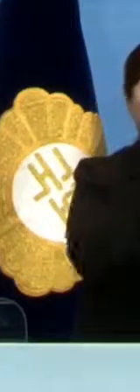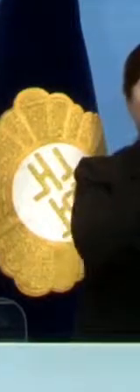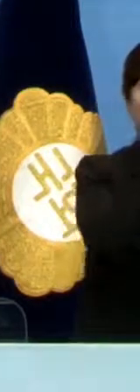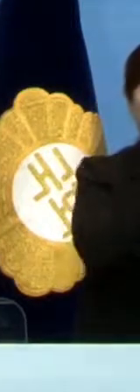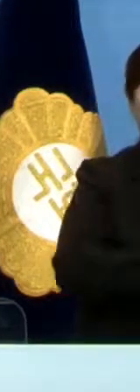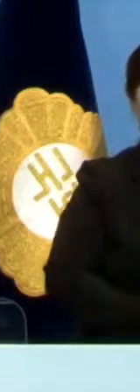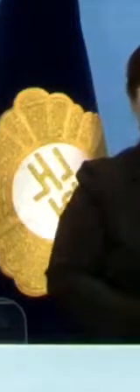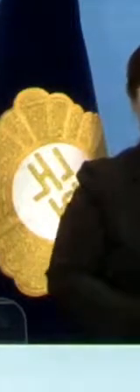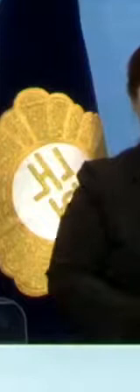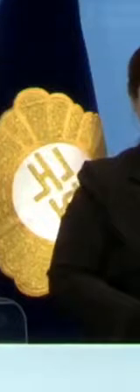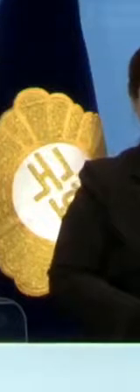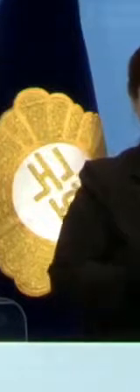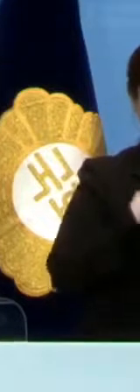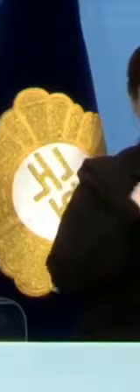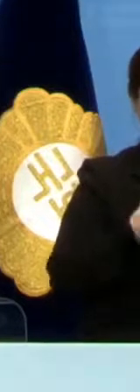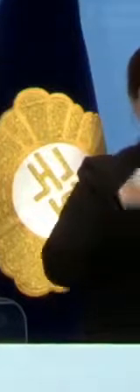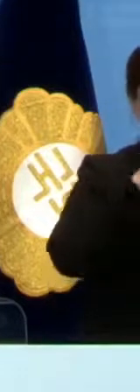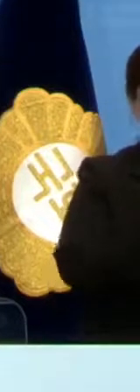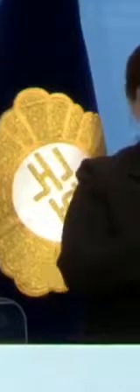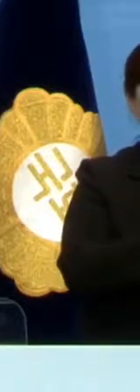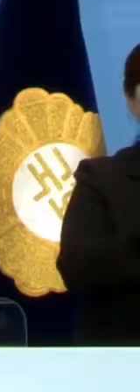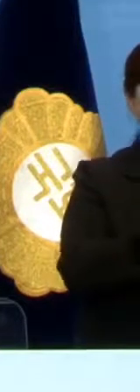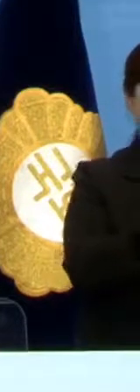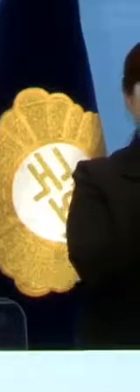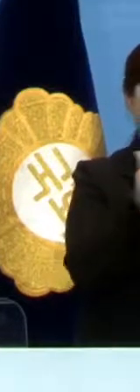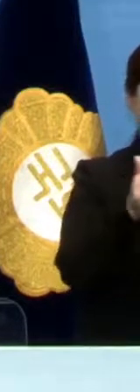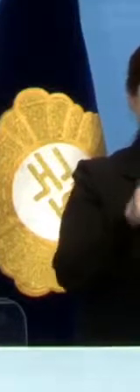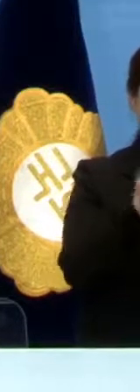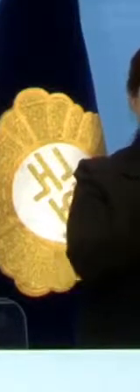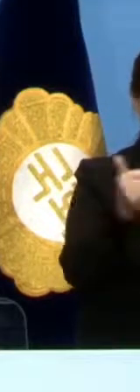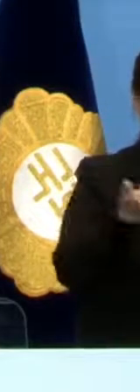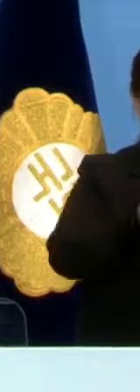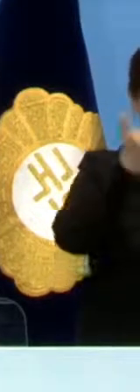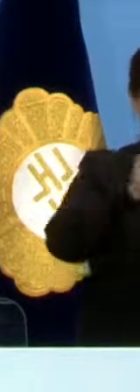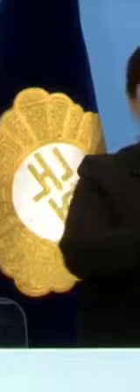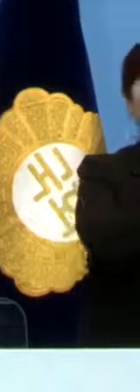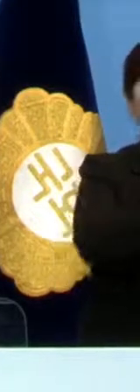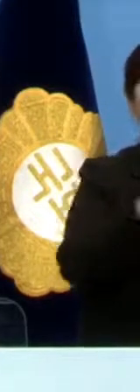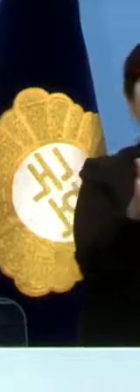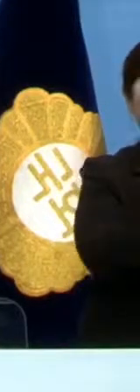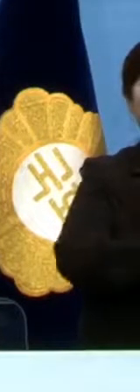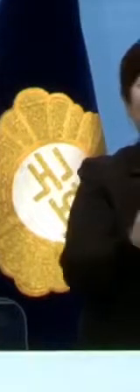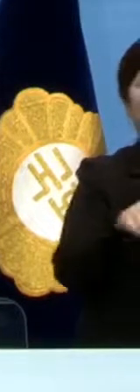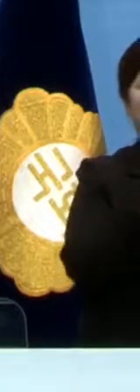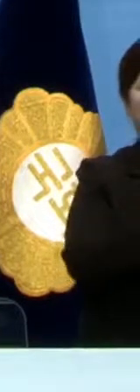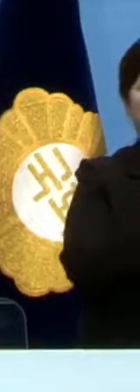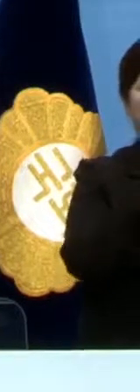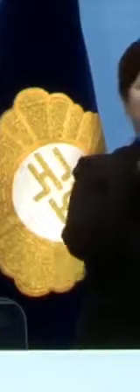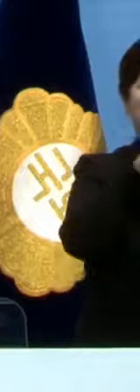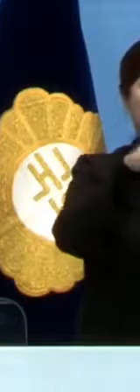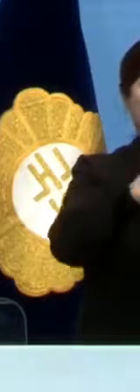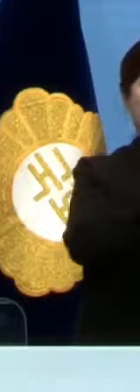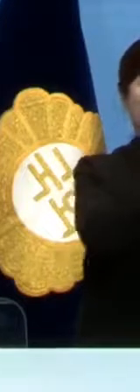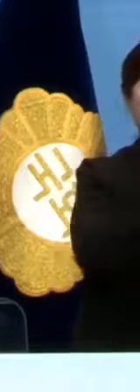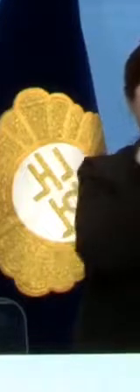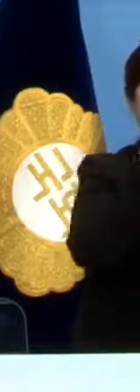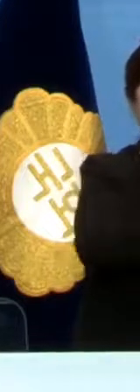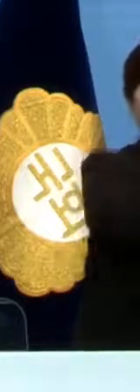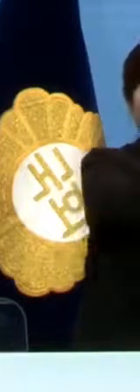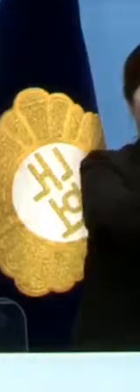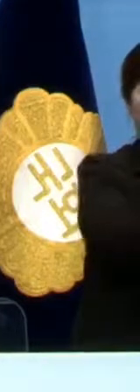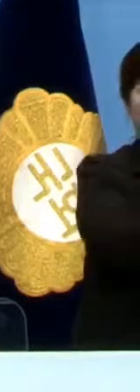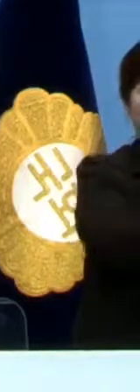압니다. 저를 포함해서 이 18분의 선배 동료 의원님들과 함께 이 가덕도 신공항 건설뿐 아니라